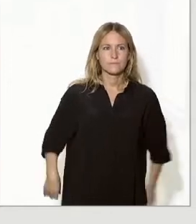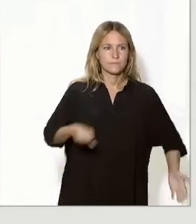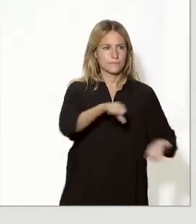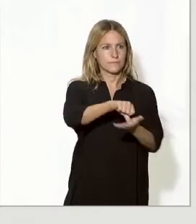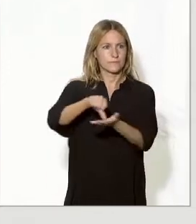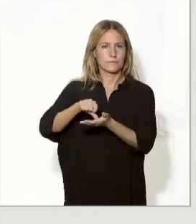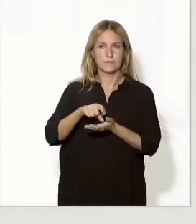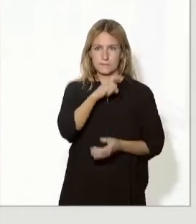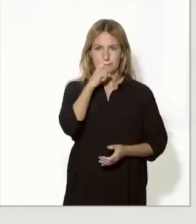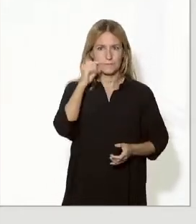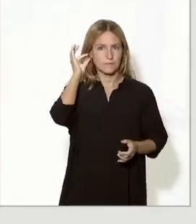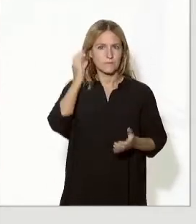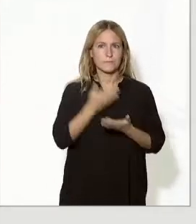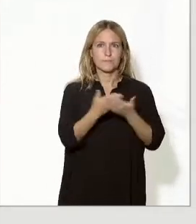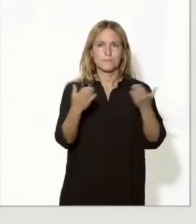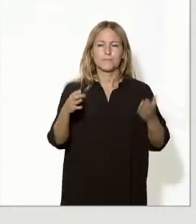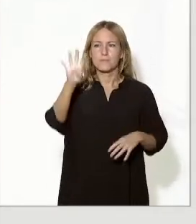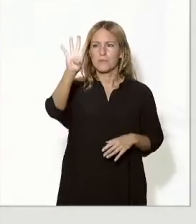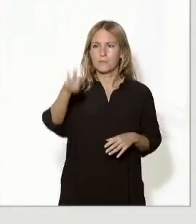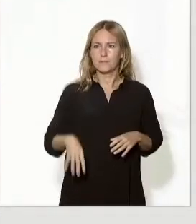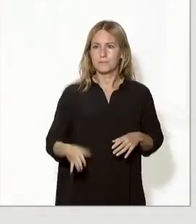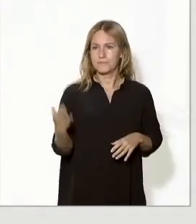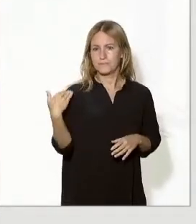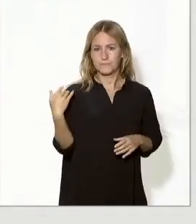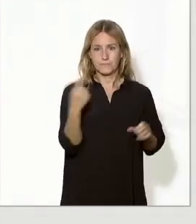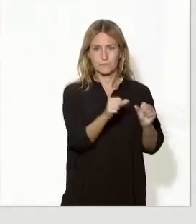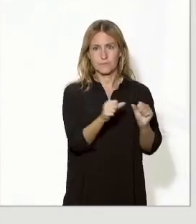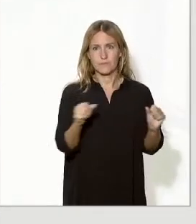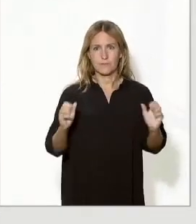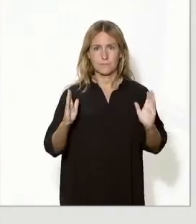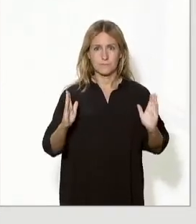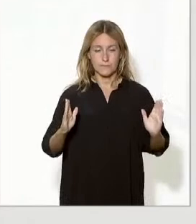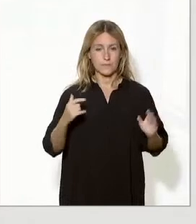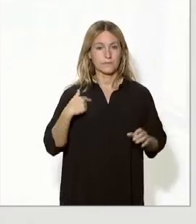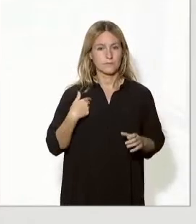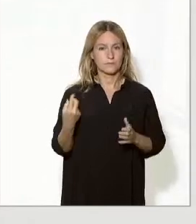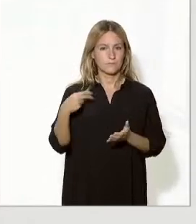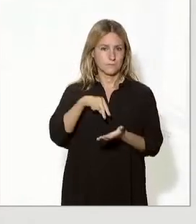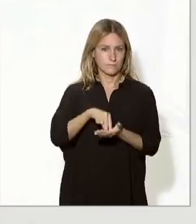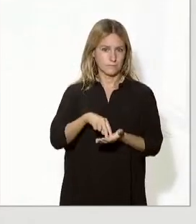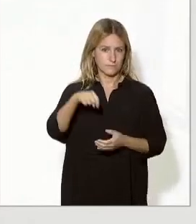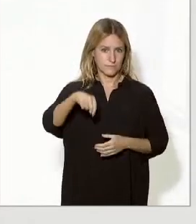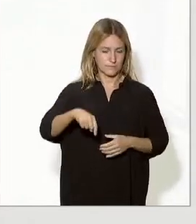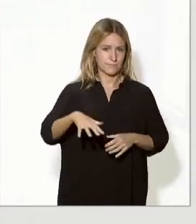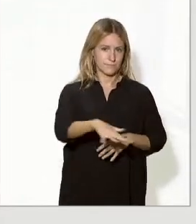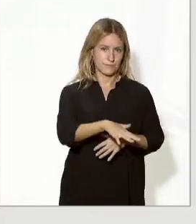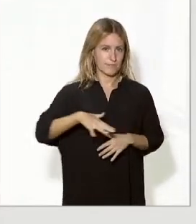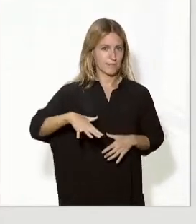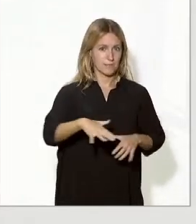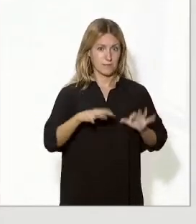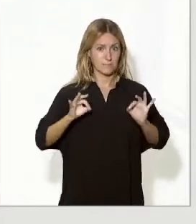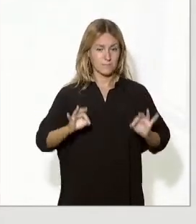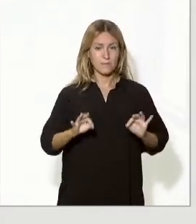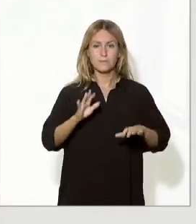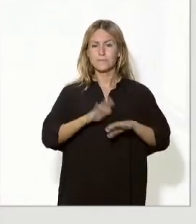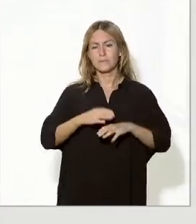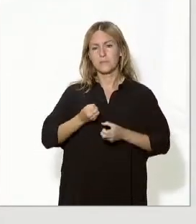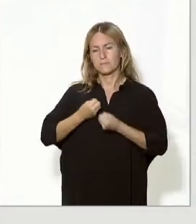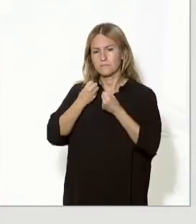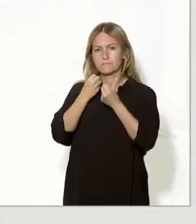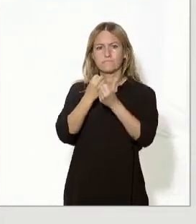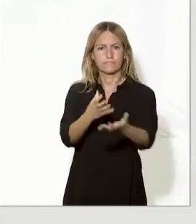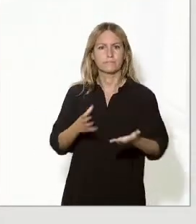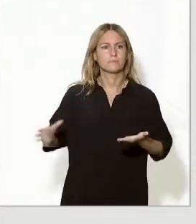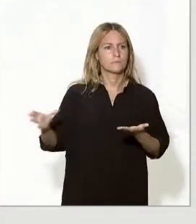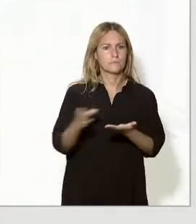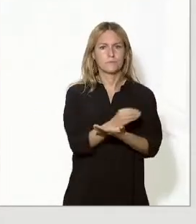Ciutadanes i ciutadans de Catalunya, fa poc més d'una setmana vaig comparèixer en aquest mateix espai per compartir amb tothom